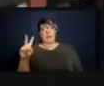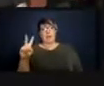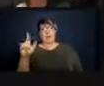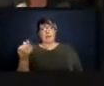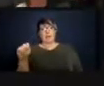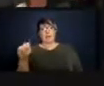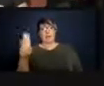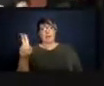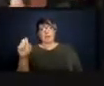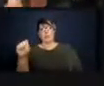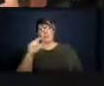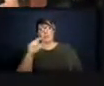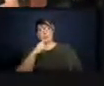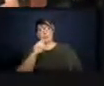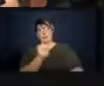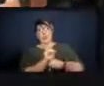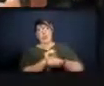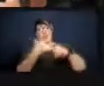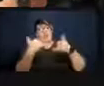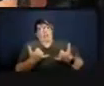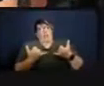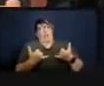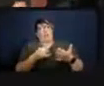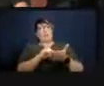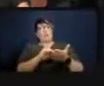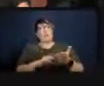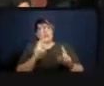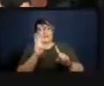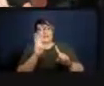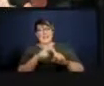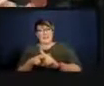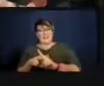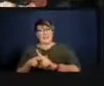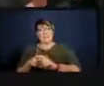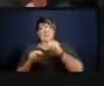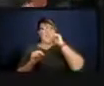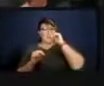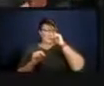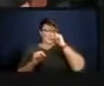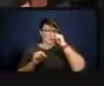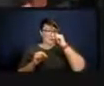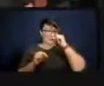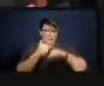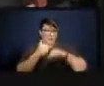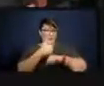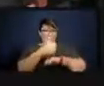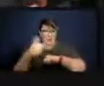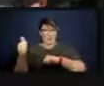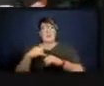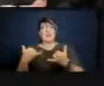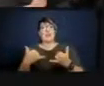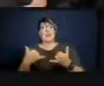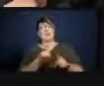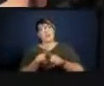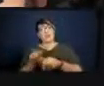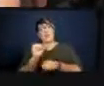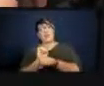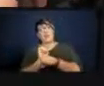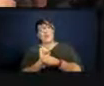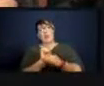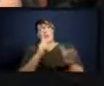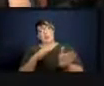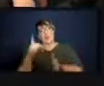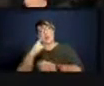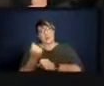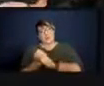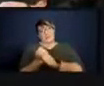pia nimefurahia kwa sababu tumeweza kuendelea vilivyo. Ningependa kuzungumza